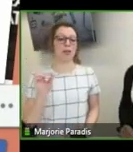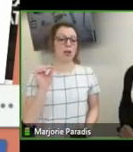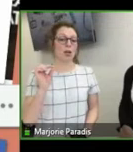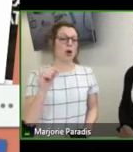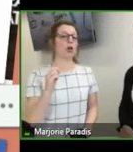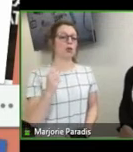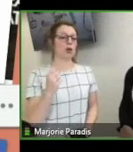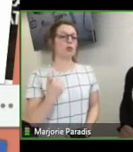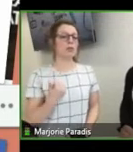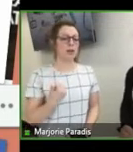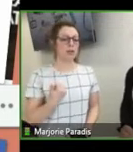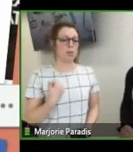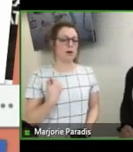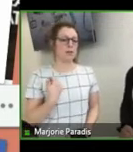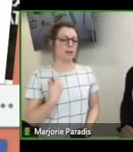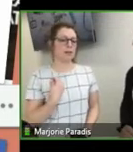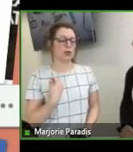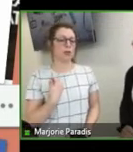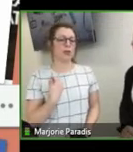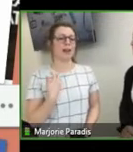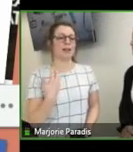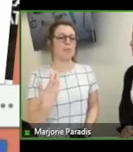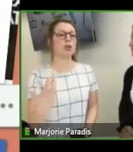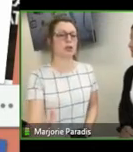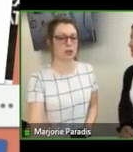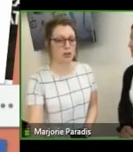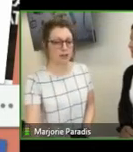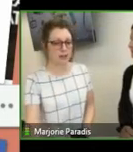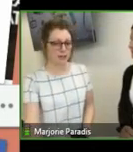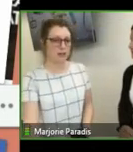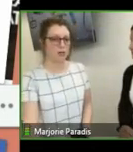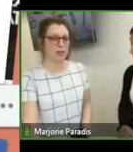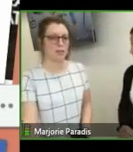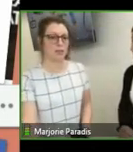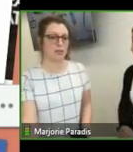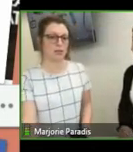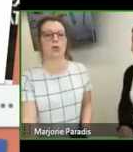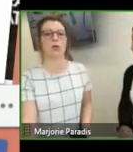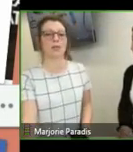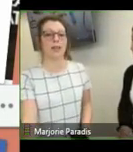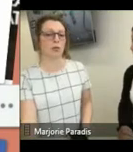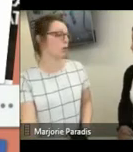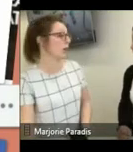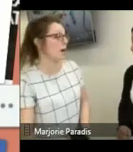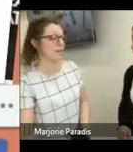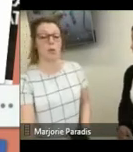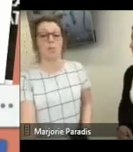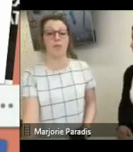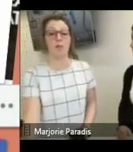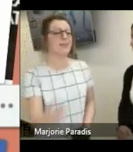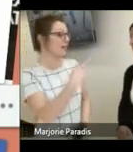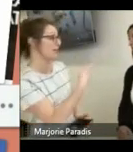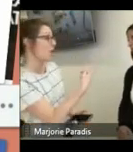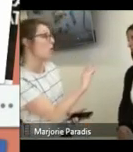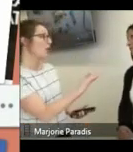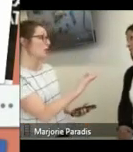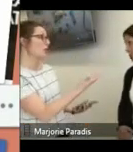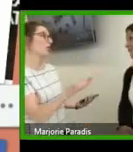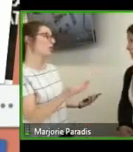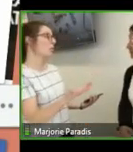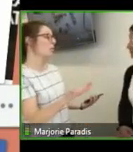Puis là, comprenons-nous bien, on n'est pas en train de faire l'apologie de l'inaction dans les médias sociaux, bien au contraire, parce que parfois